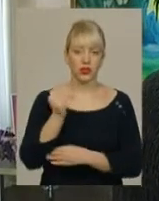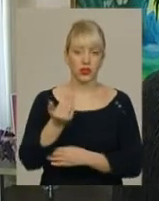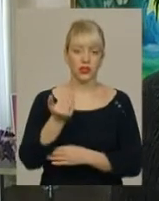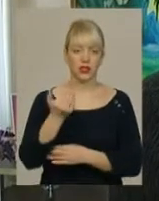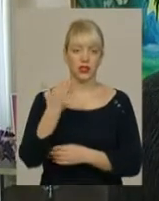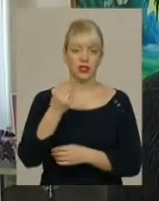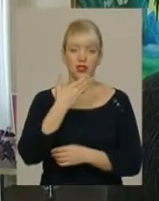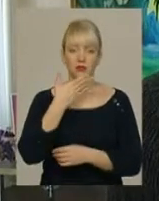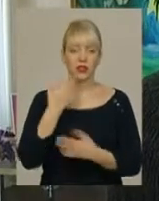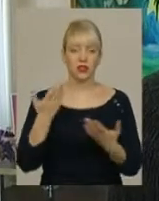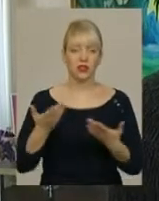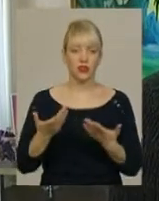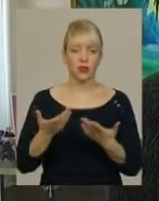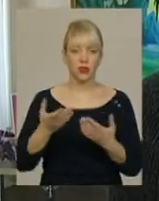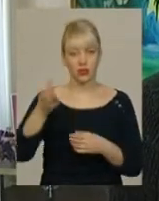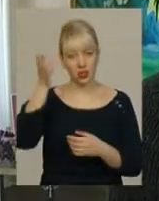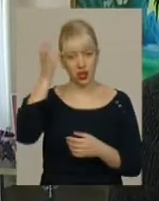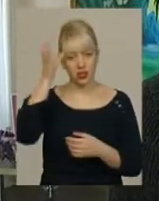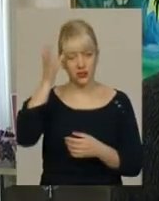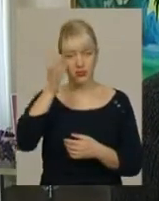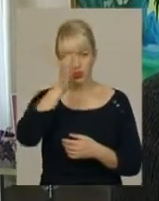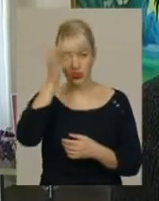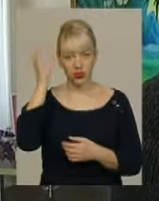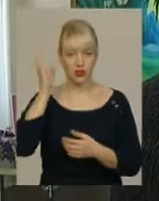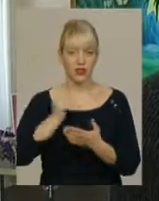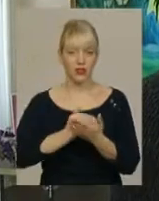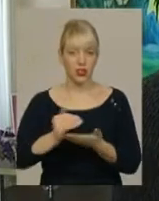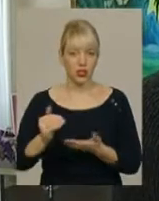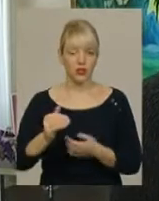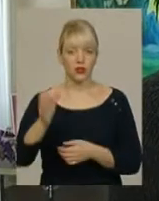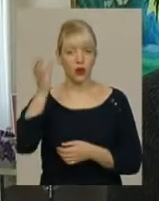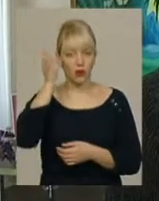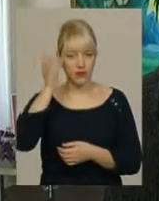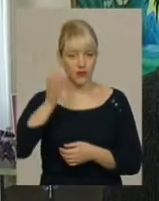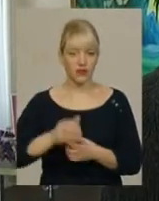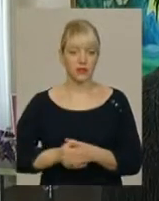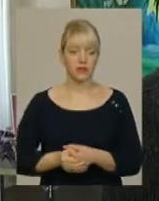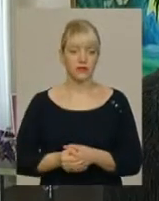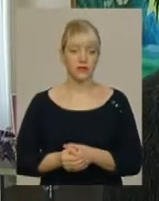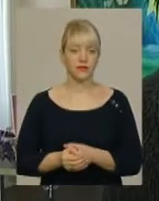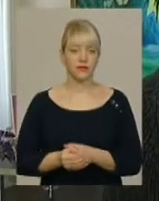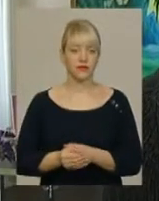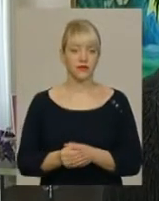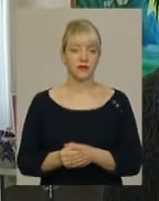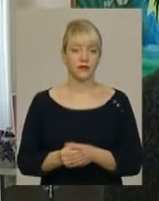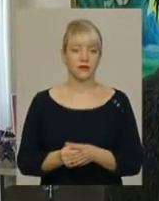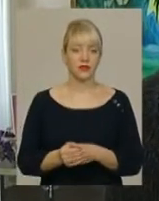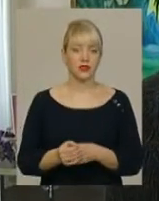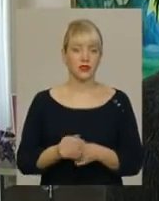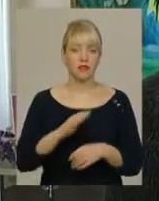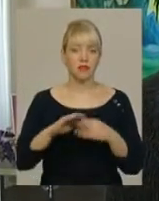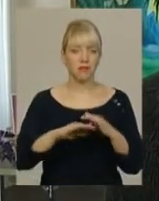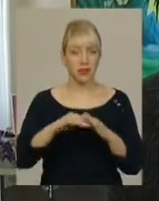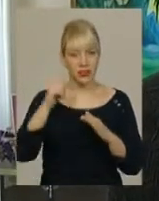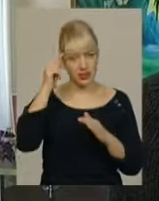не маючи якоїсь академічної чи такої вже вищої, скажімо так, освіти, ну, на такому підсвідомо,